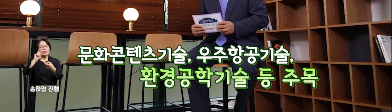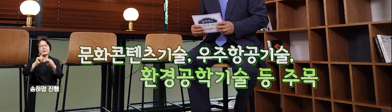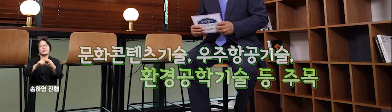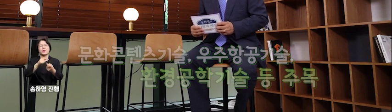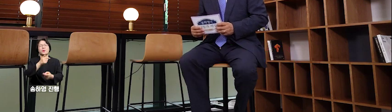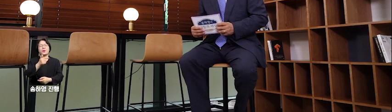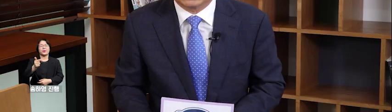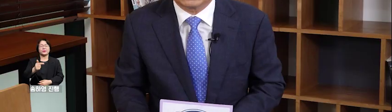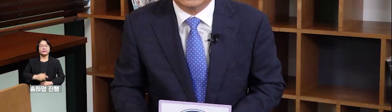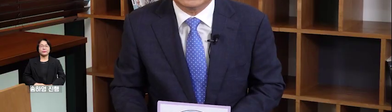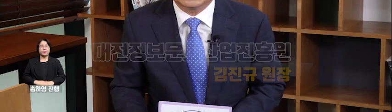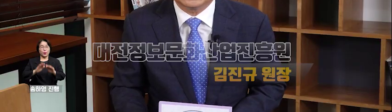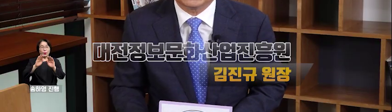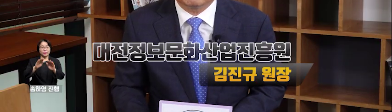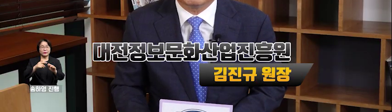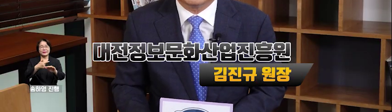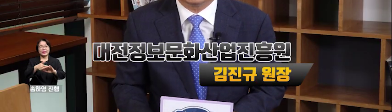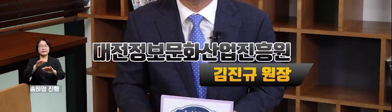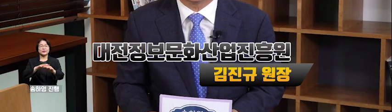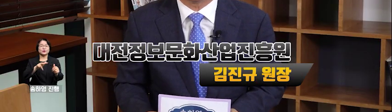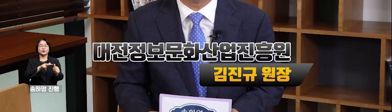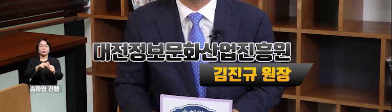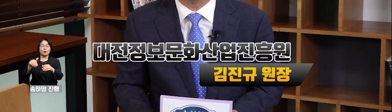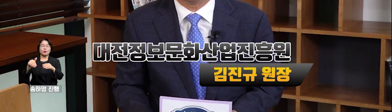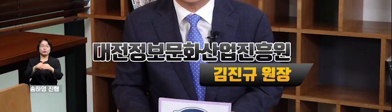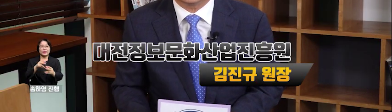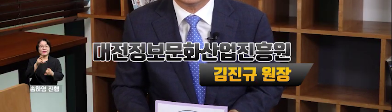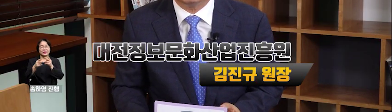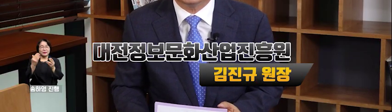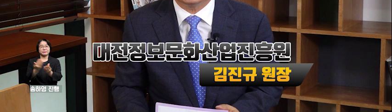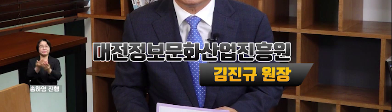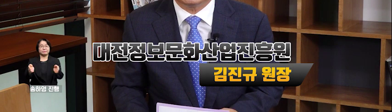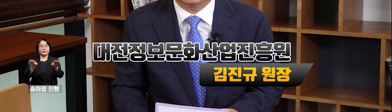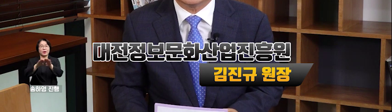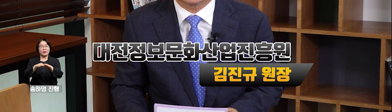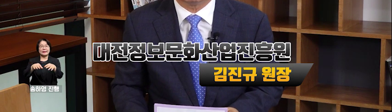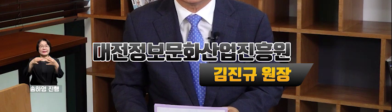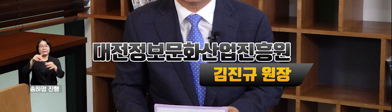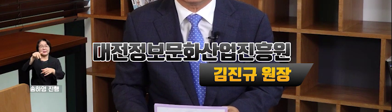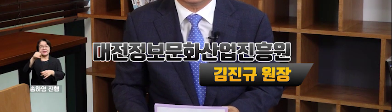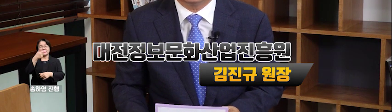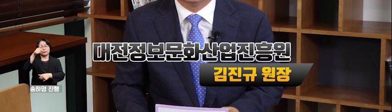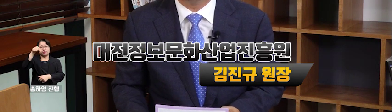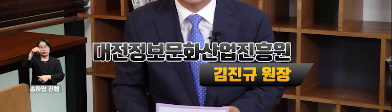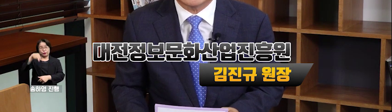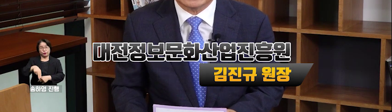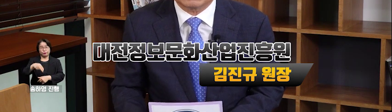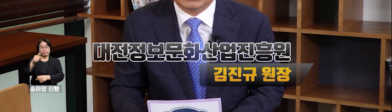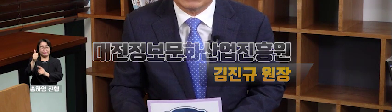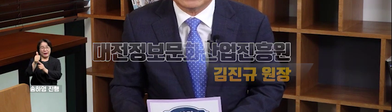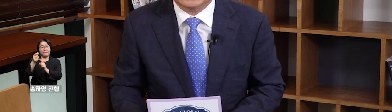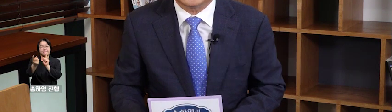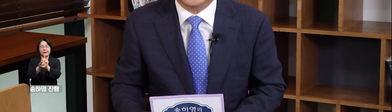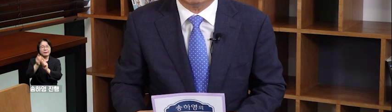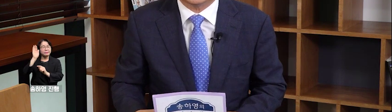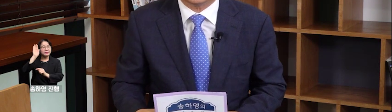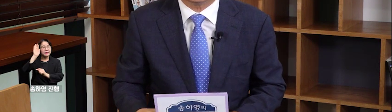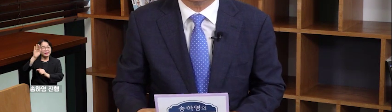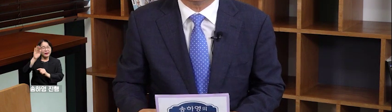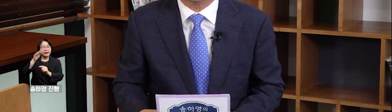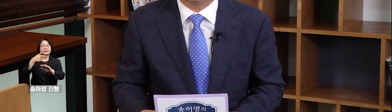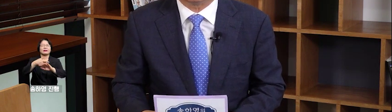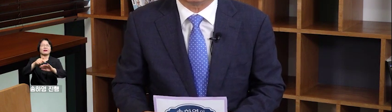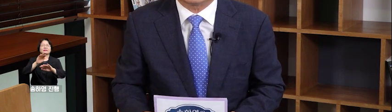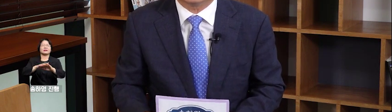있다는데요 보러온 대전 정보 문화 산업 진흥원 의 김진규 원장을 만나 미래사 로로 대전의 미래를